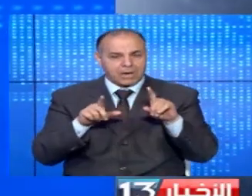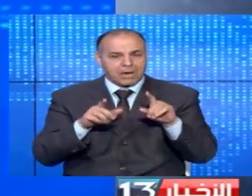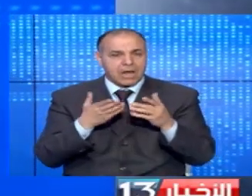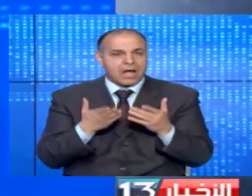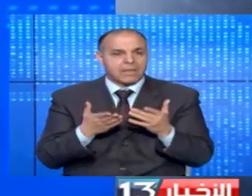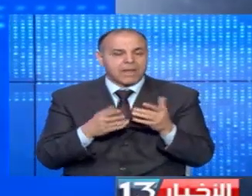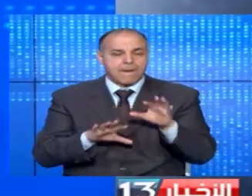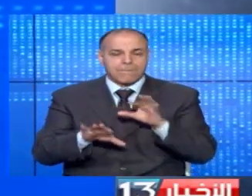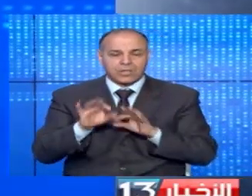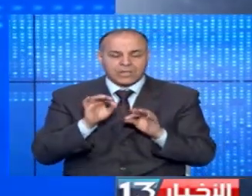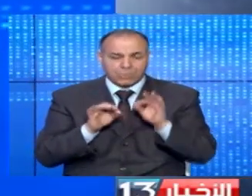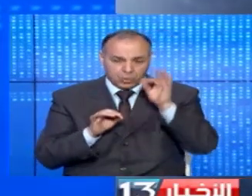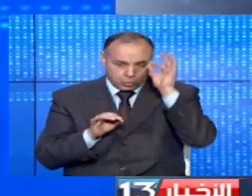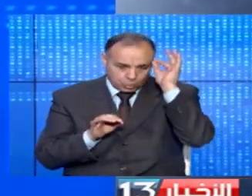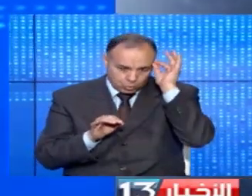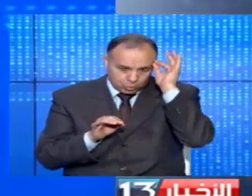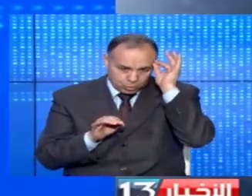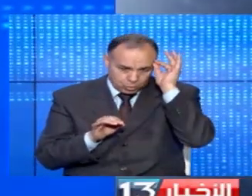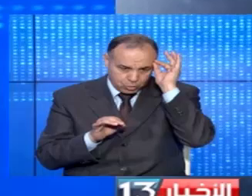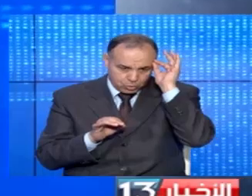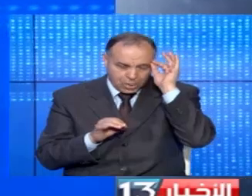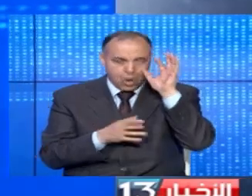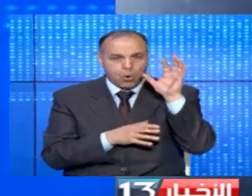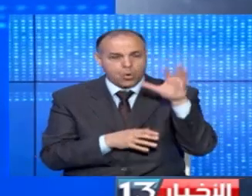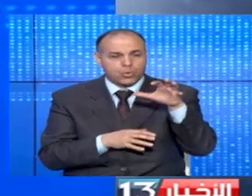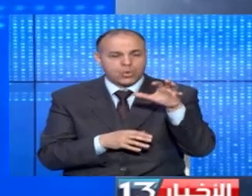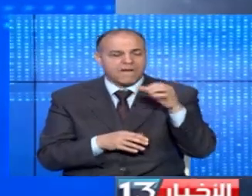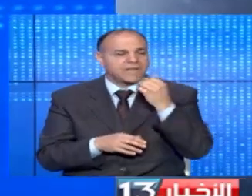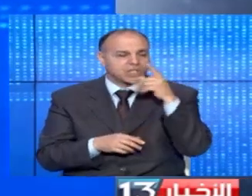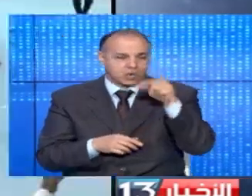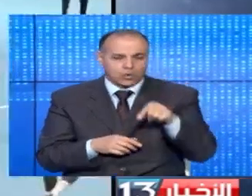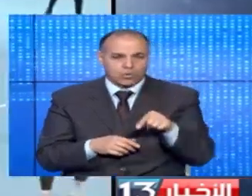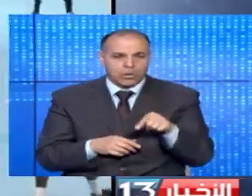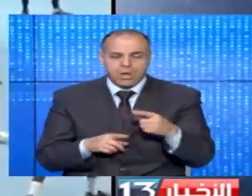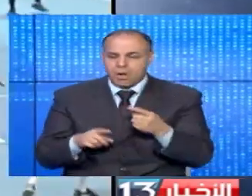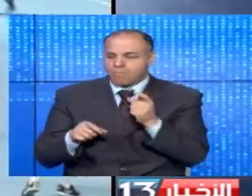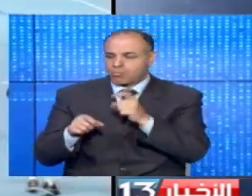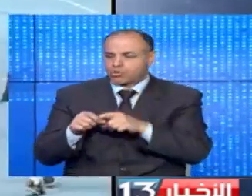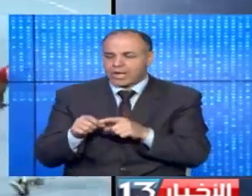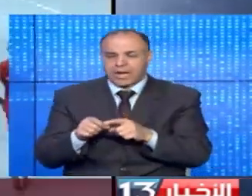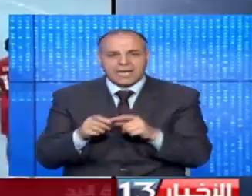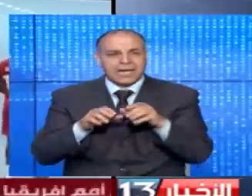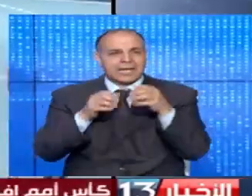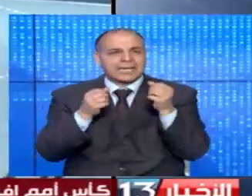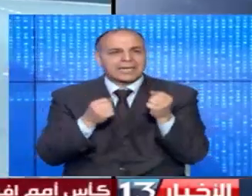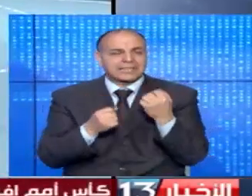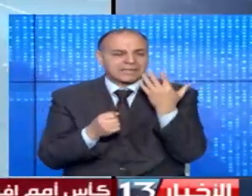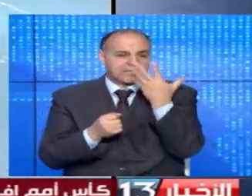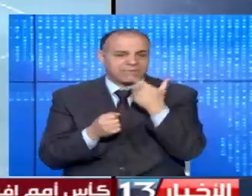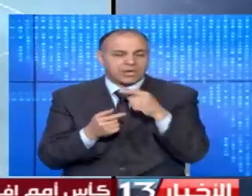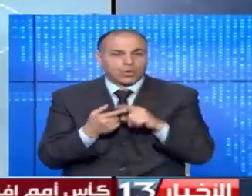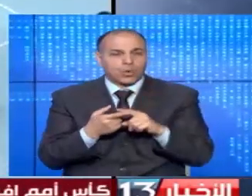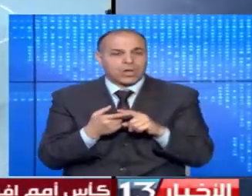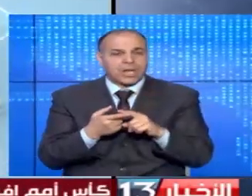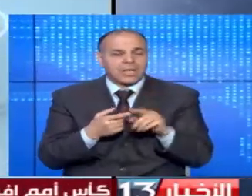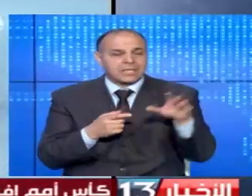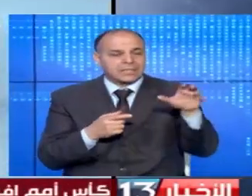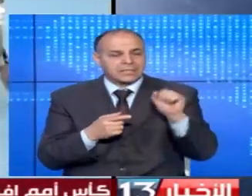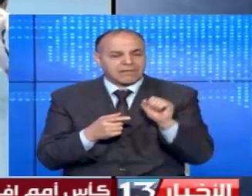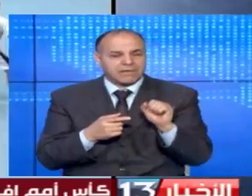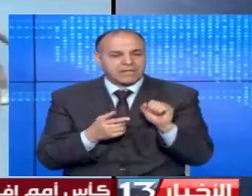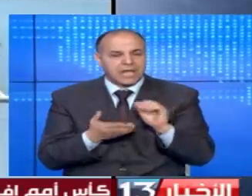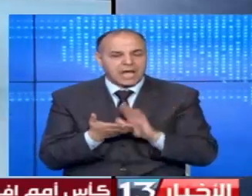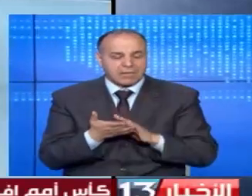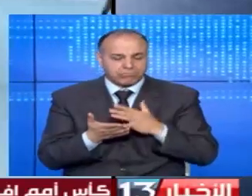المنتخب الوطني التونسي لكره اليد عشيه اليوم مشاركته في كاس الامم الافريقيه التي يستضيفها على